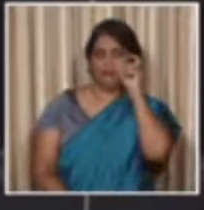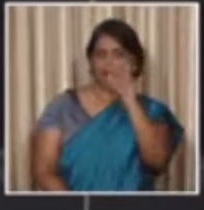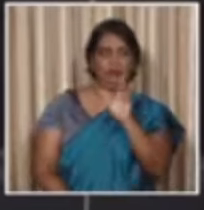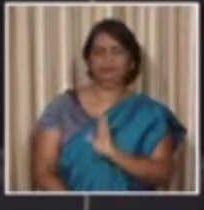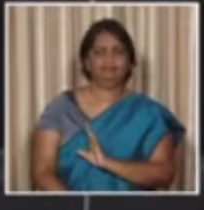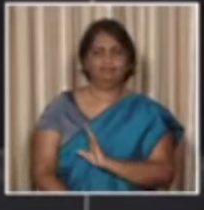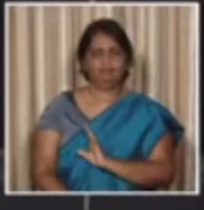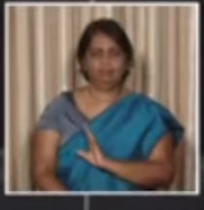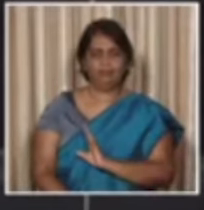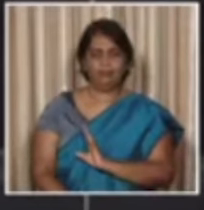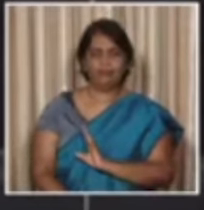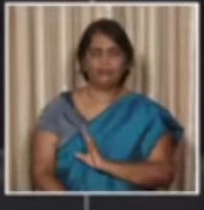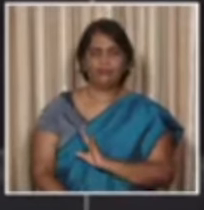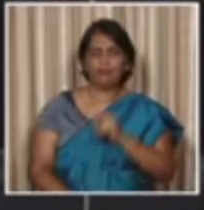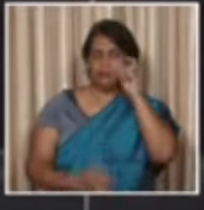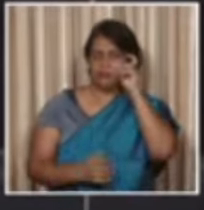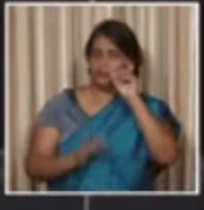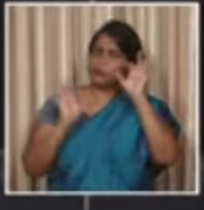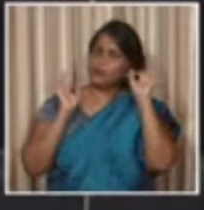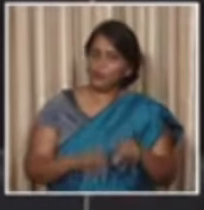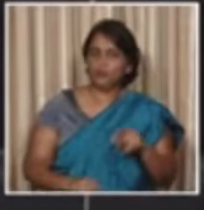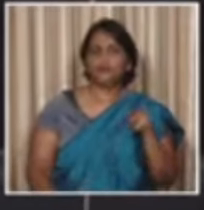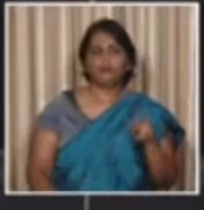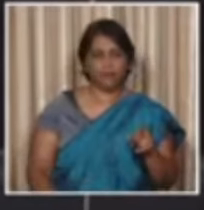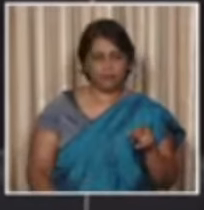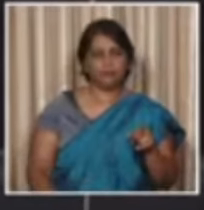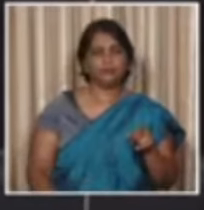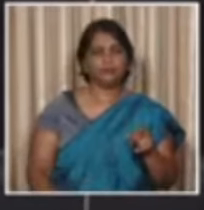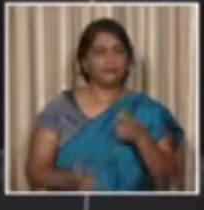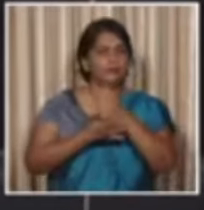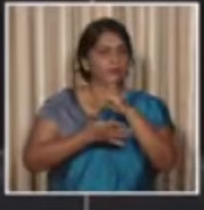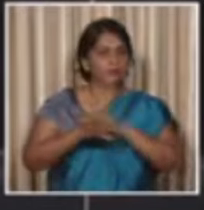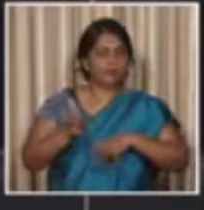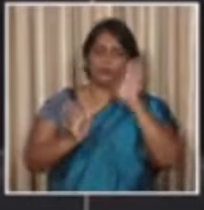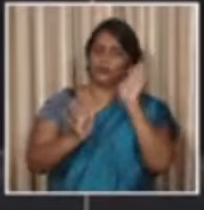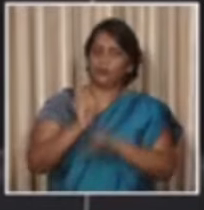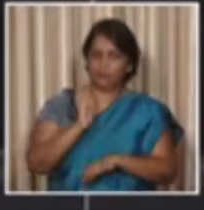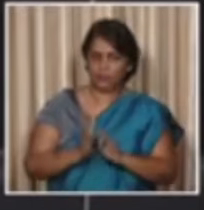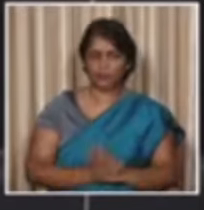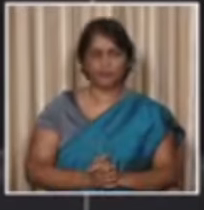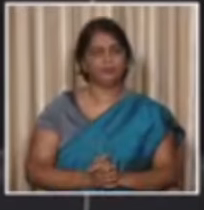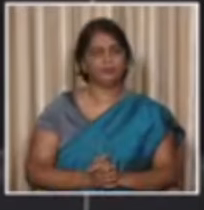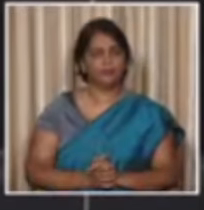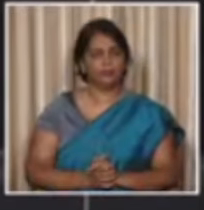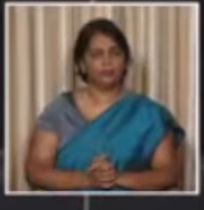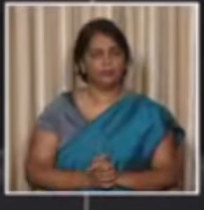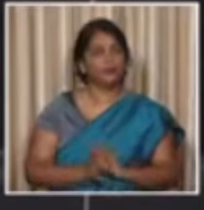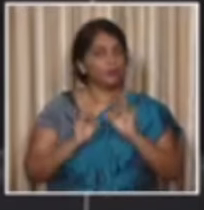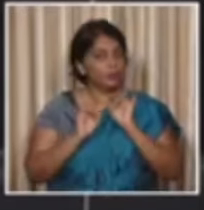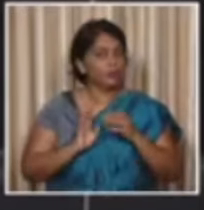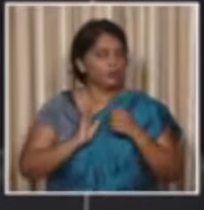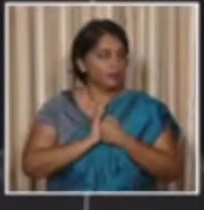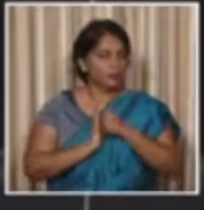නැහැ. සලකා බලන්නේ නැතුව ඒ පෙත්සම ප්‍රතික්ෂේප කරා. එහෙනම්